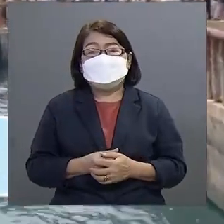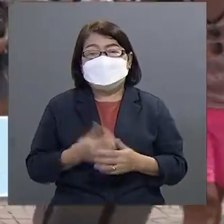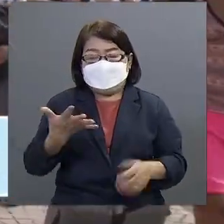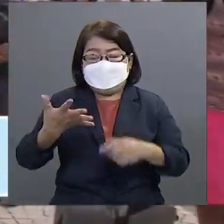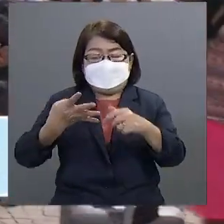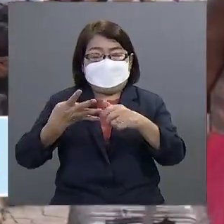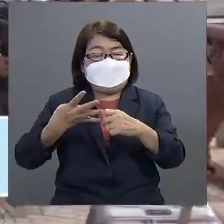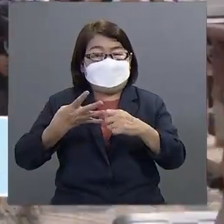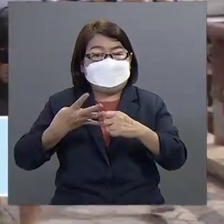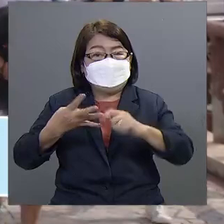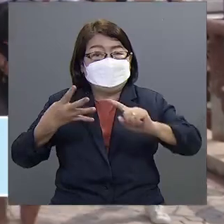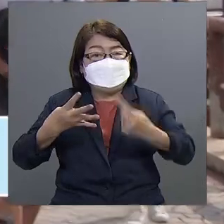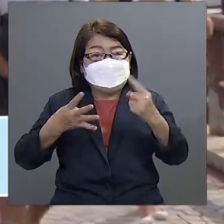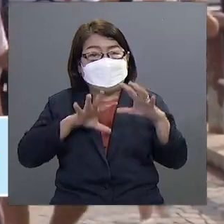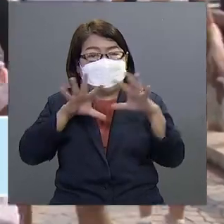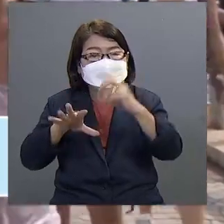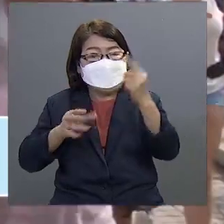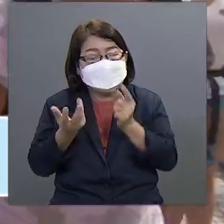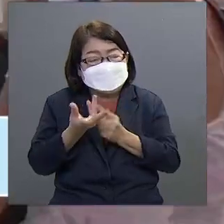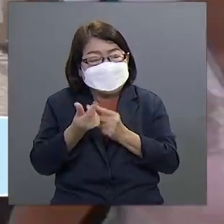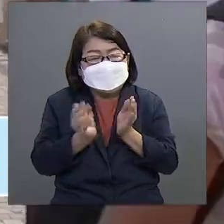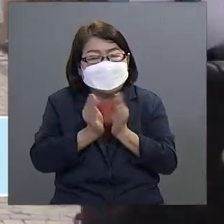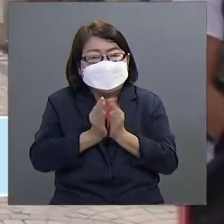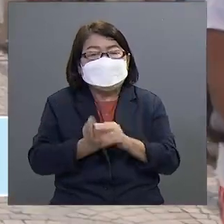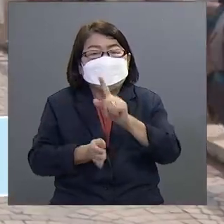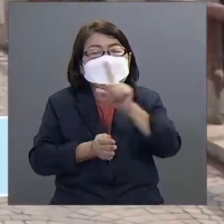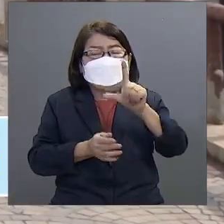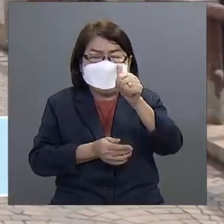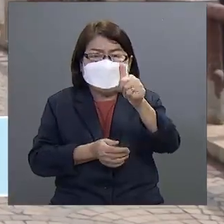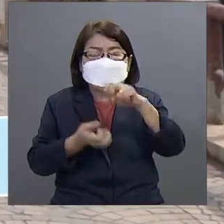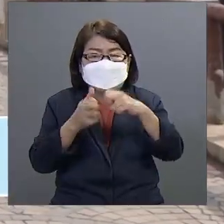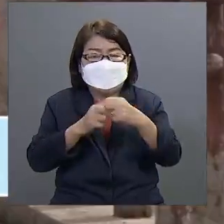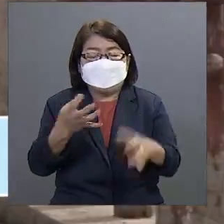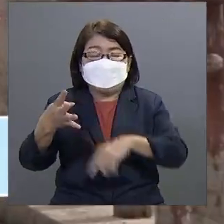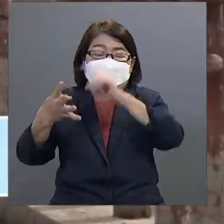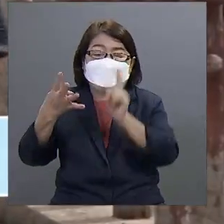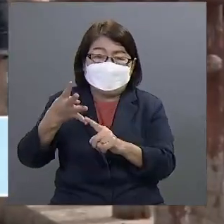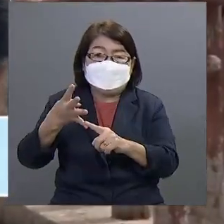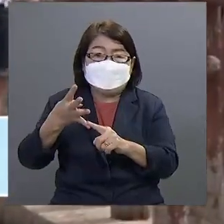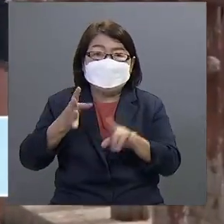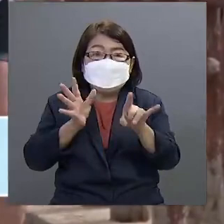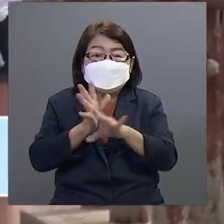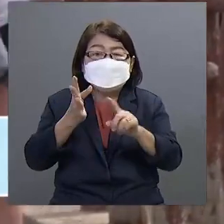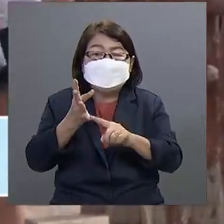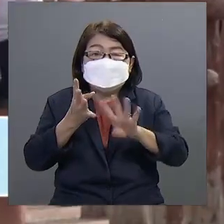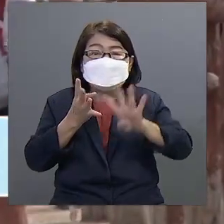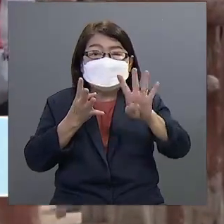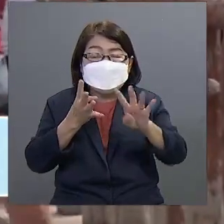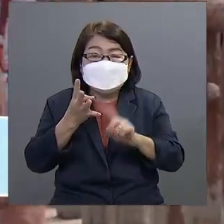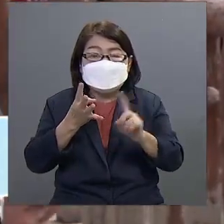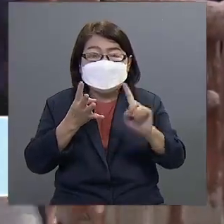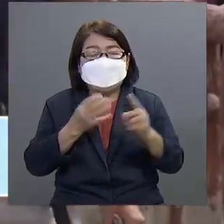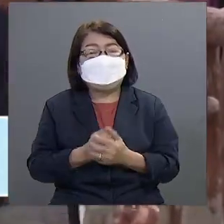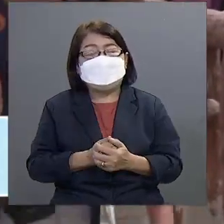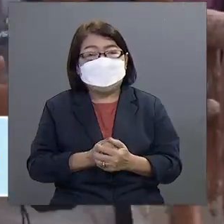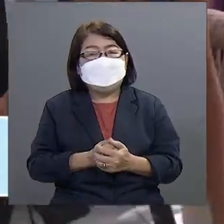านคนไม่น่าจะมีปัญหานะครับแล้วส่วนไตรมาสที่4เนี่ยเป็นไตรมาสไฮซีซั่นของเราพอ